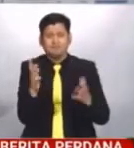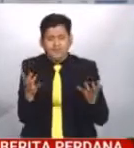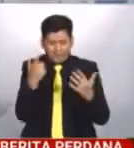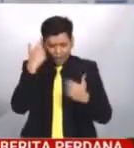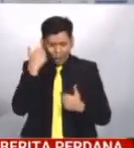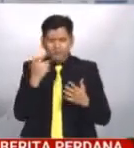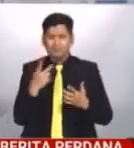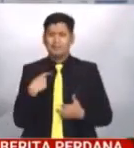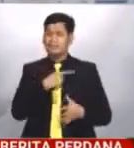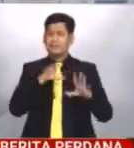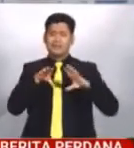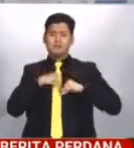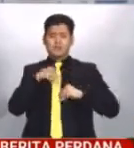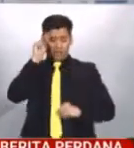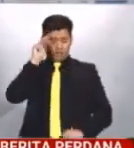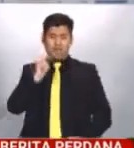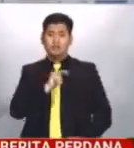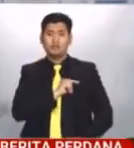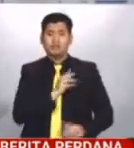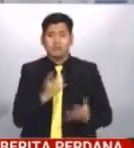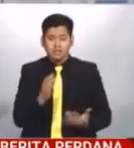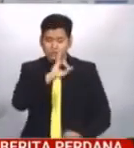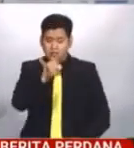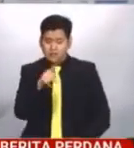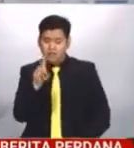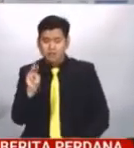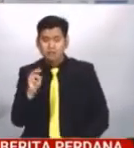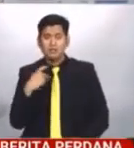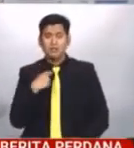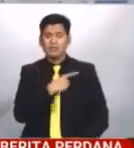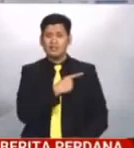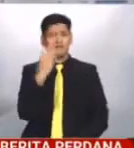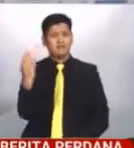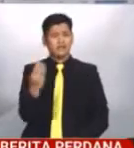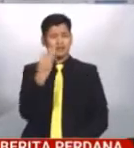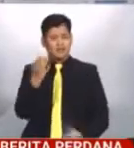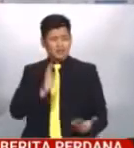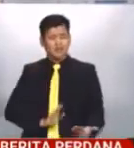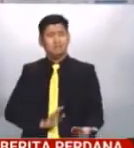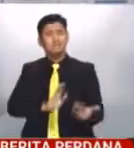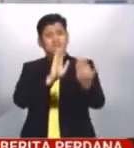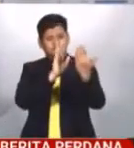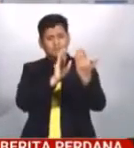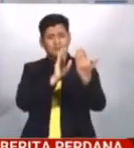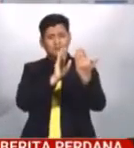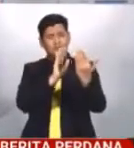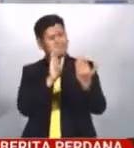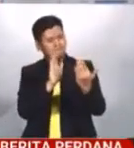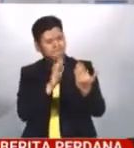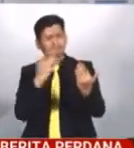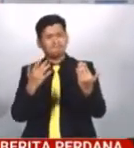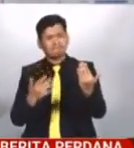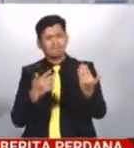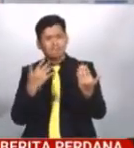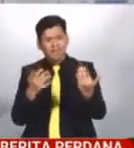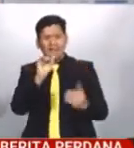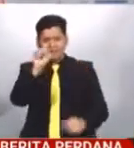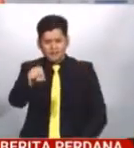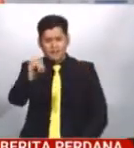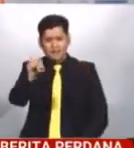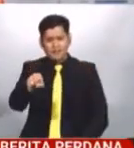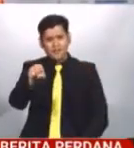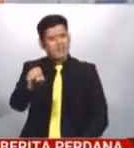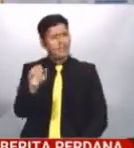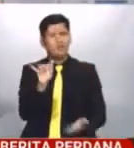kita tawakal lah sebab kita niat kita. Sebab JKM ni kita memang biasalah berdepan dengan kata orang memang dah jadi